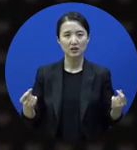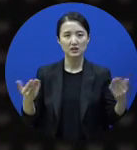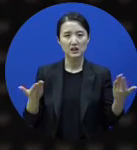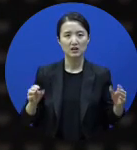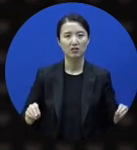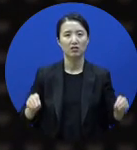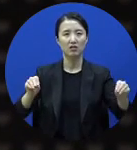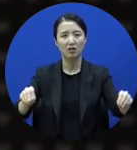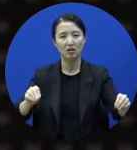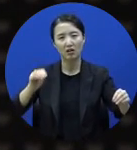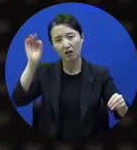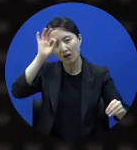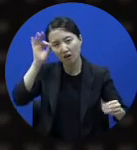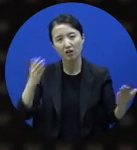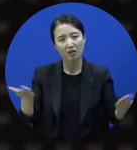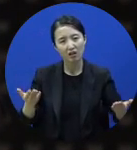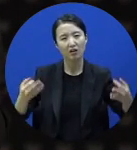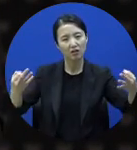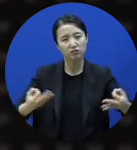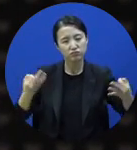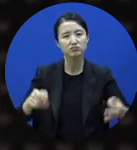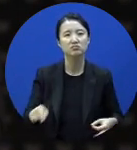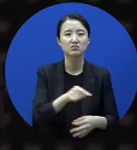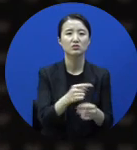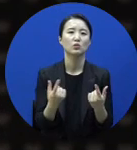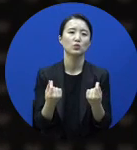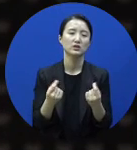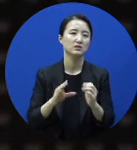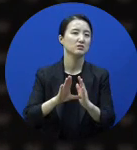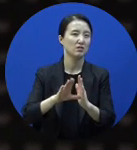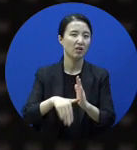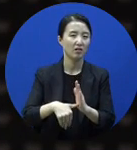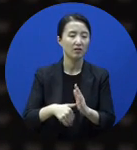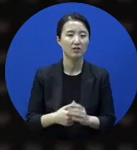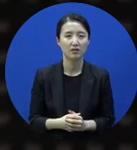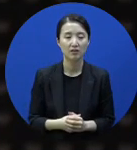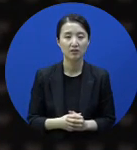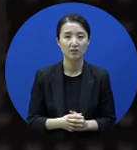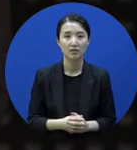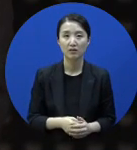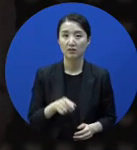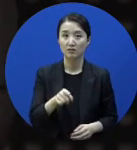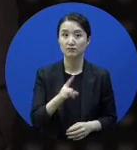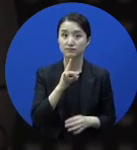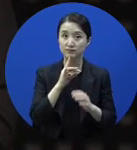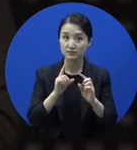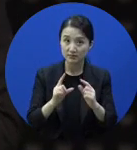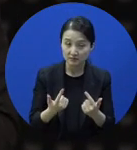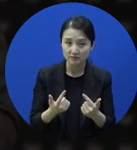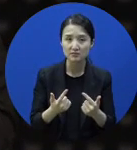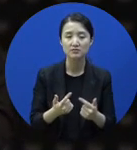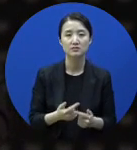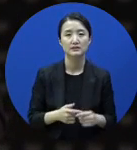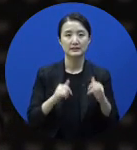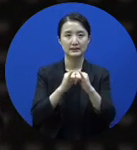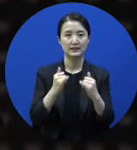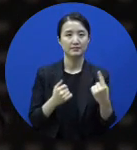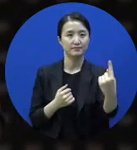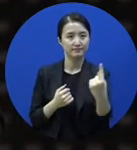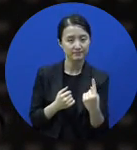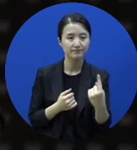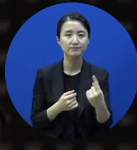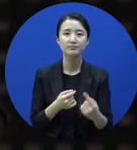있진 않죠? 네, 주문기가가 있죠. 네, 주문기가 있을 정도로 무인 주문기가 앞에 갖고